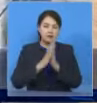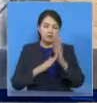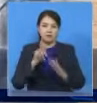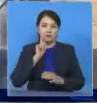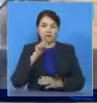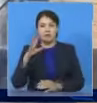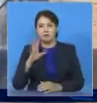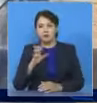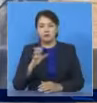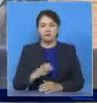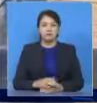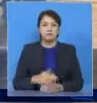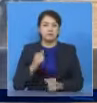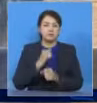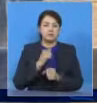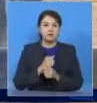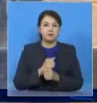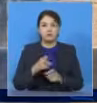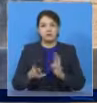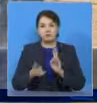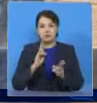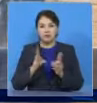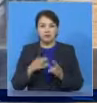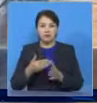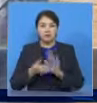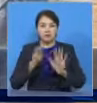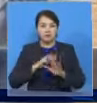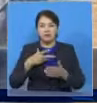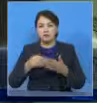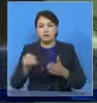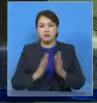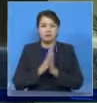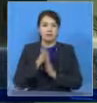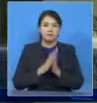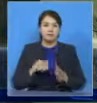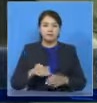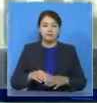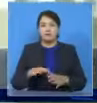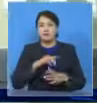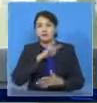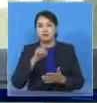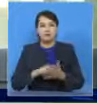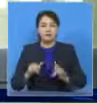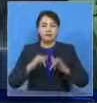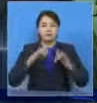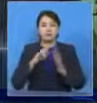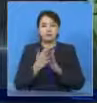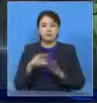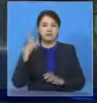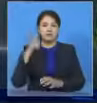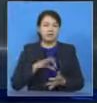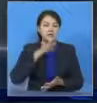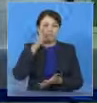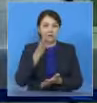заготовлено 500 рулонов. Будем работать по заготовке, а в случае нехватки закупать корма. Вопросы развития сельского хозяйства поднимались и в ходе отчета